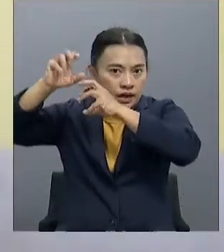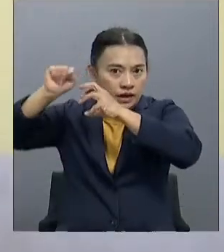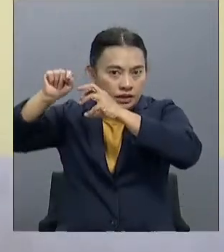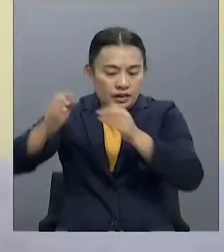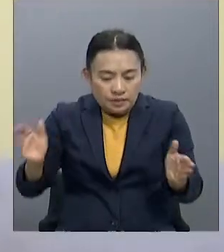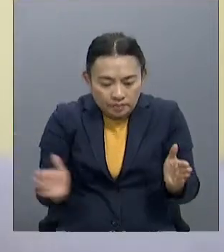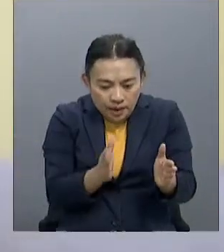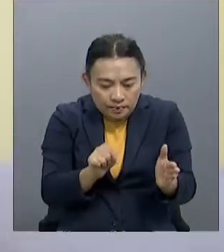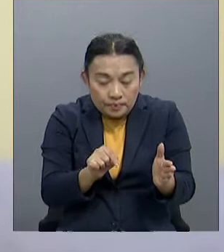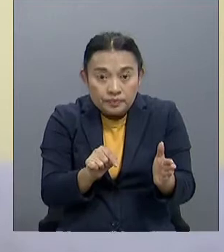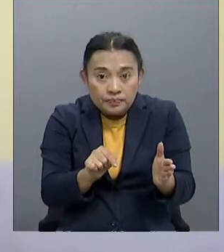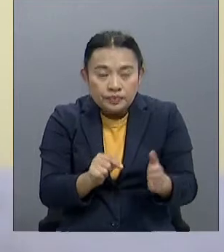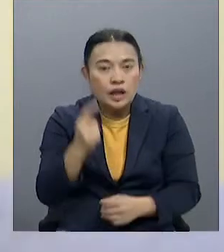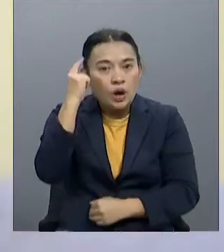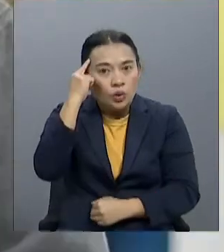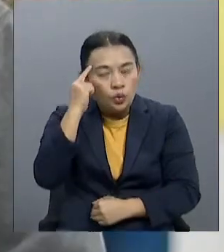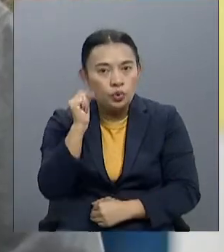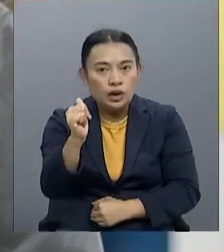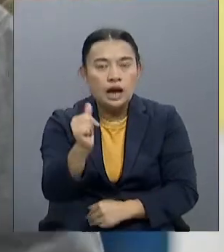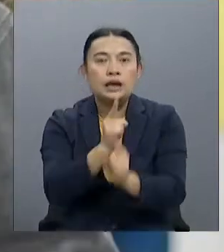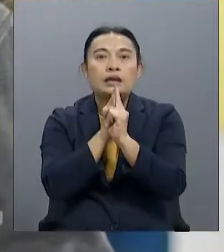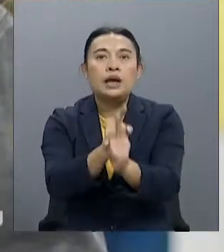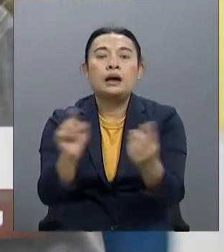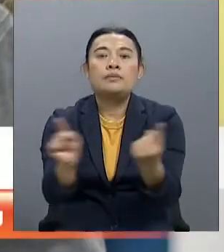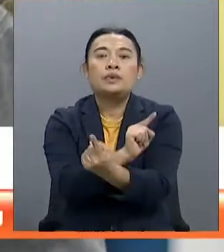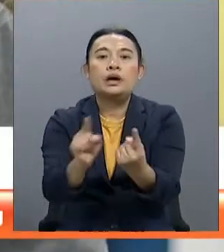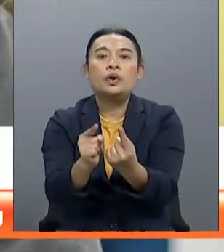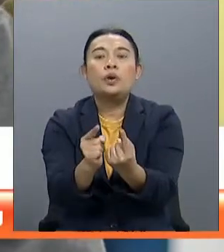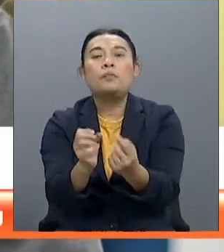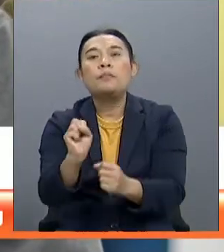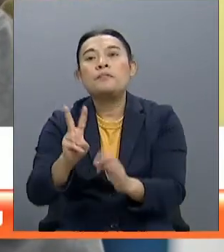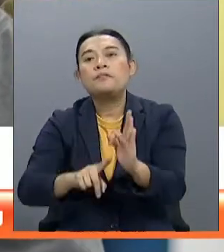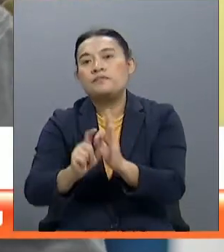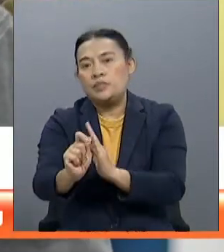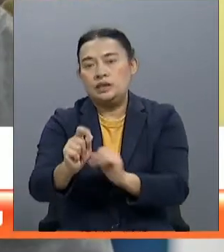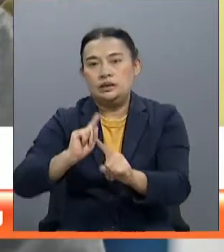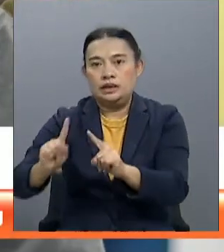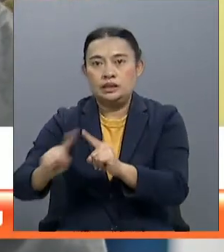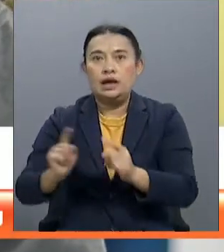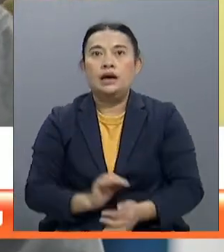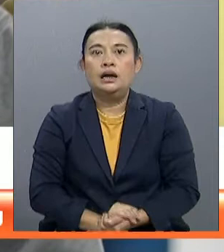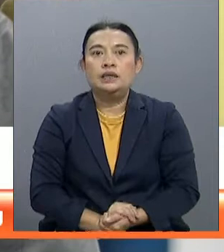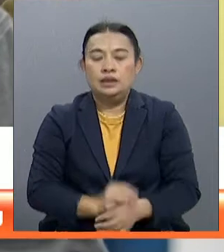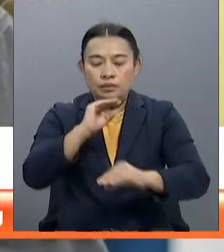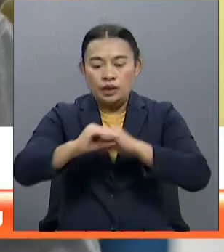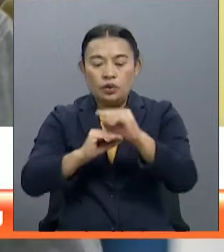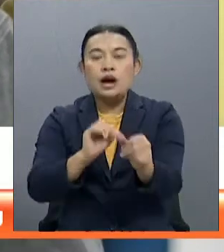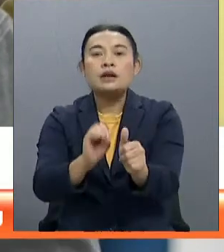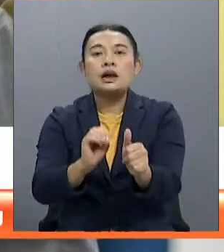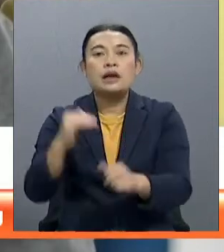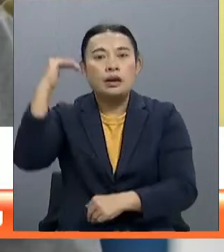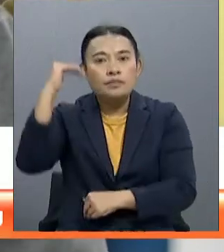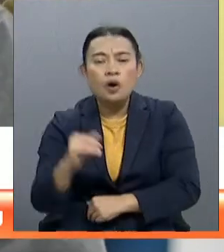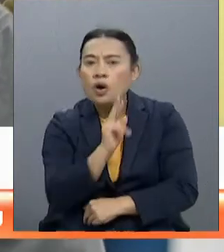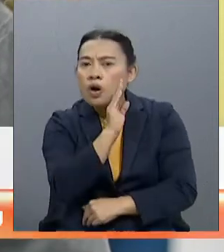ทันสื่อในสังคมปัจจุบัน เป็นโครงการที่สอนน้องเกี่ยวกับรู้เท่าทันสื่ออย่างเช่นข่าวปลอ